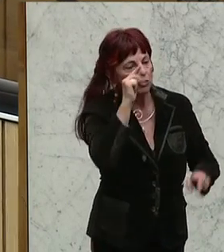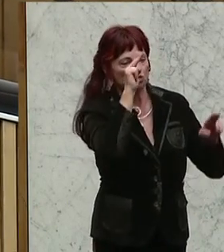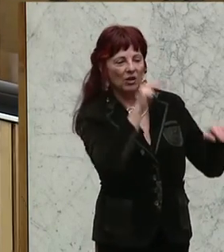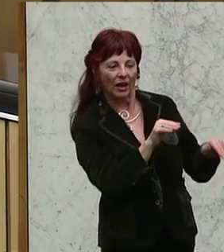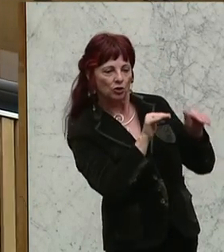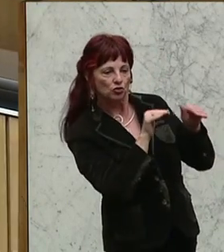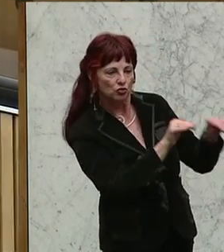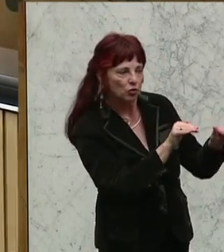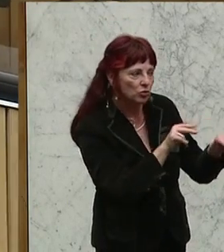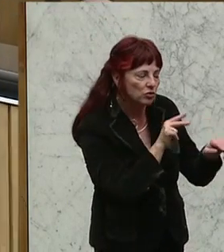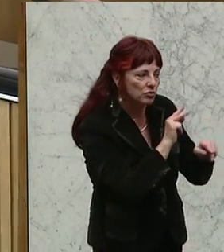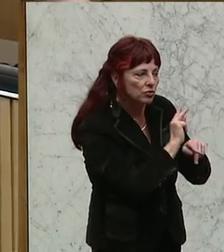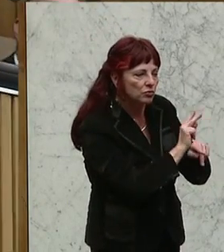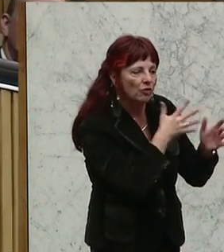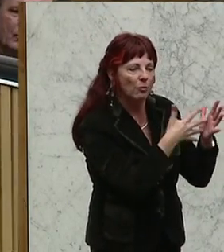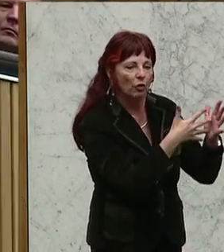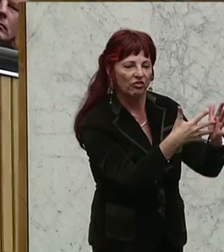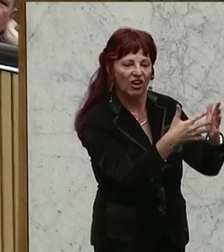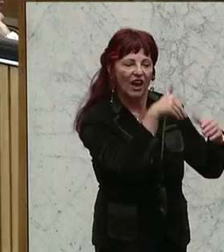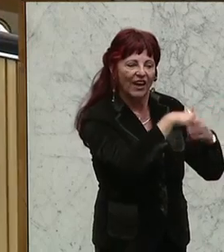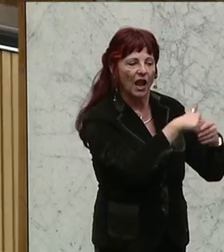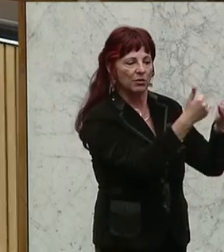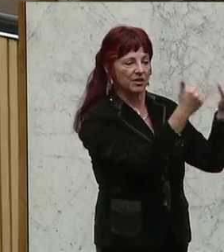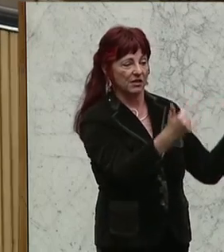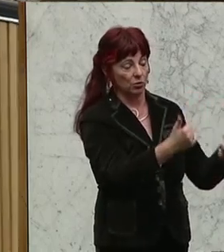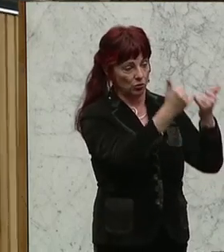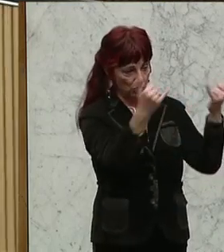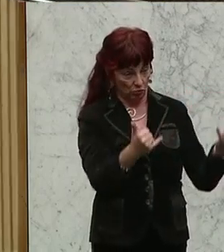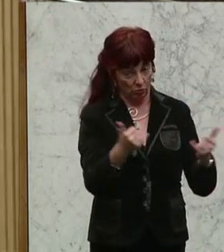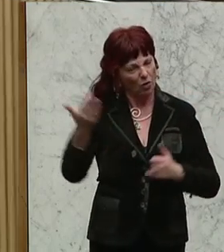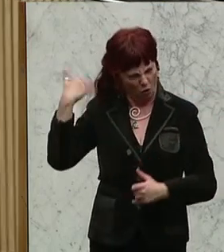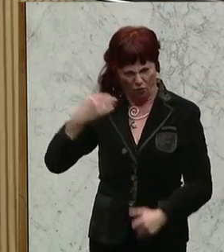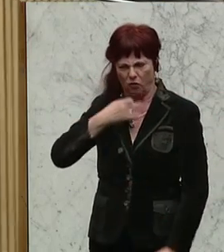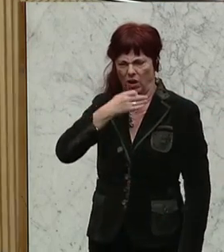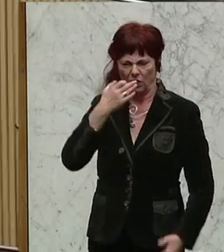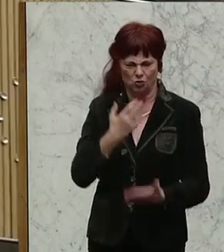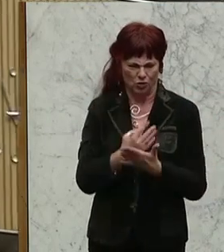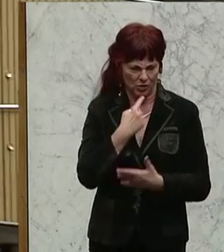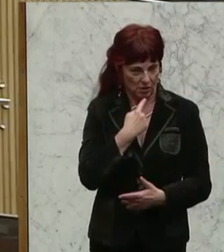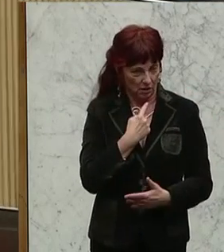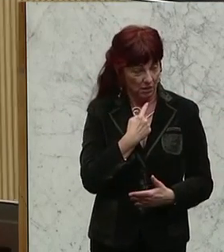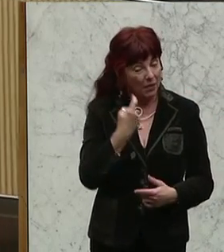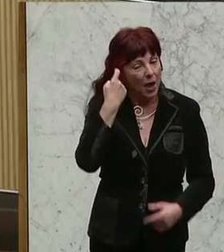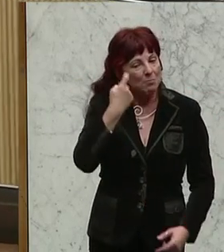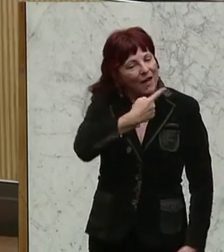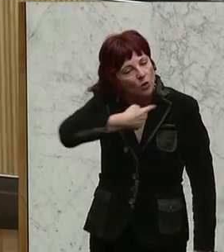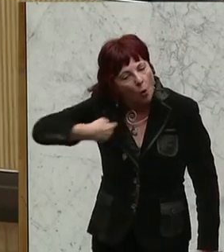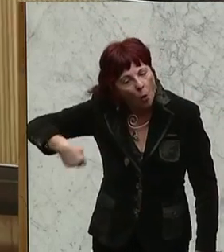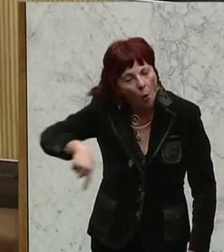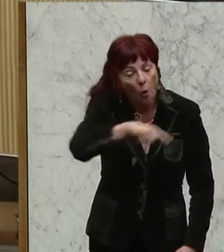beiden Vorredner verweisen die von uns n vermutete Vortrefflichkeit der Erfüllung